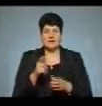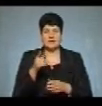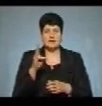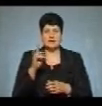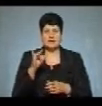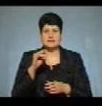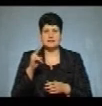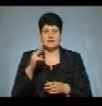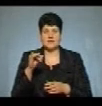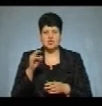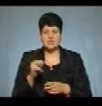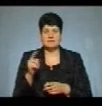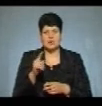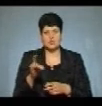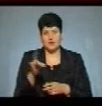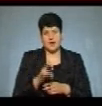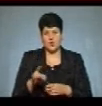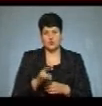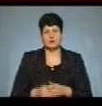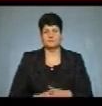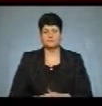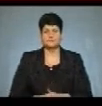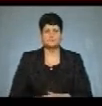Гніздичне з Бараського району.